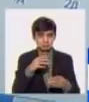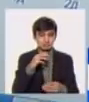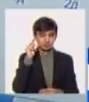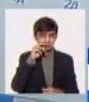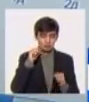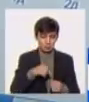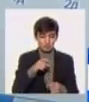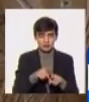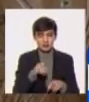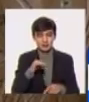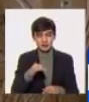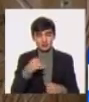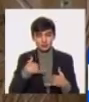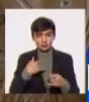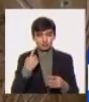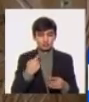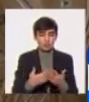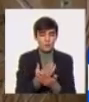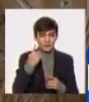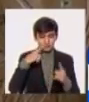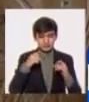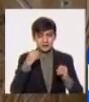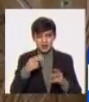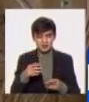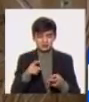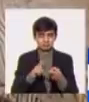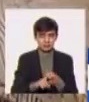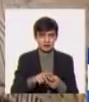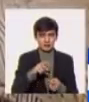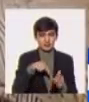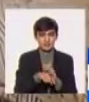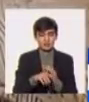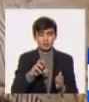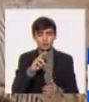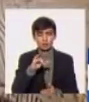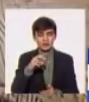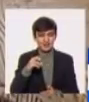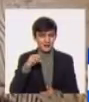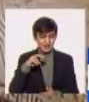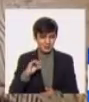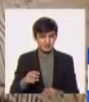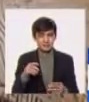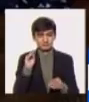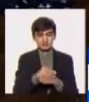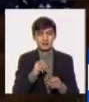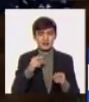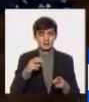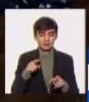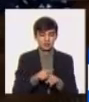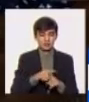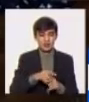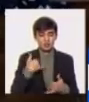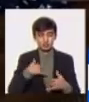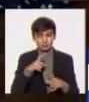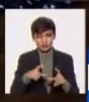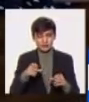на каникулах, учителя отрабатывают новые навыки. Как прикреплять программу Zoom, Kundelik и другим образовательным платформам. Кураторы интересуются,